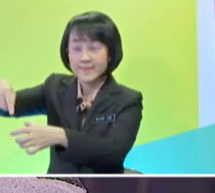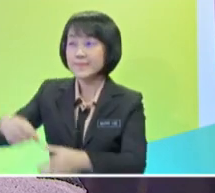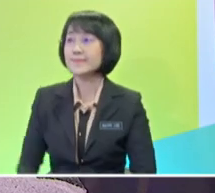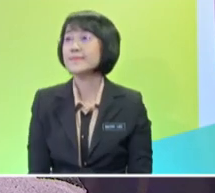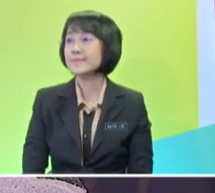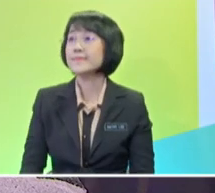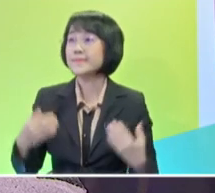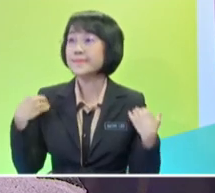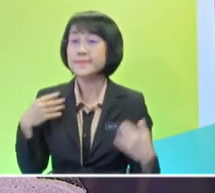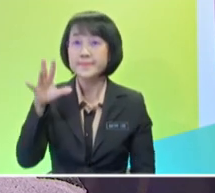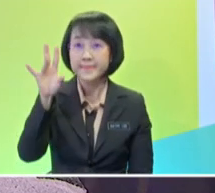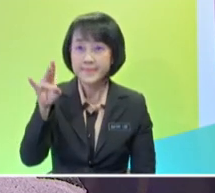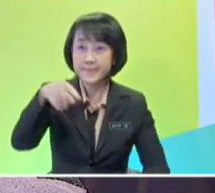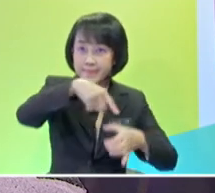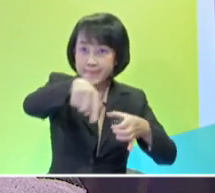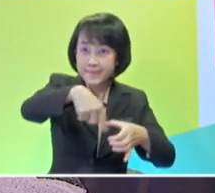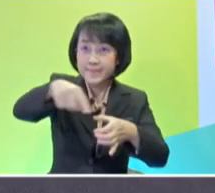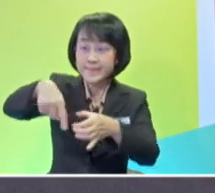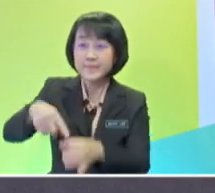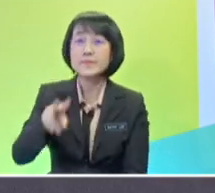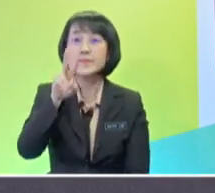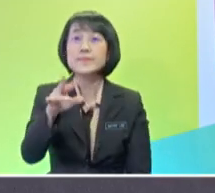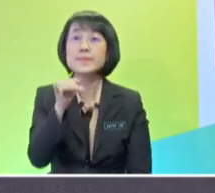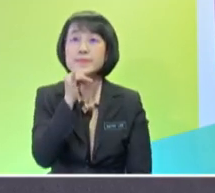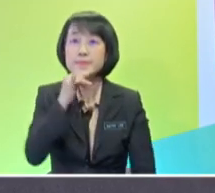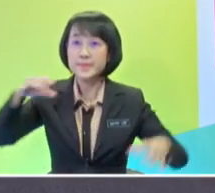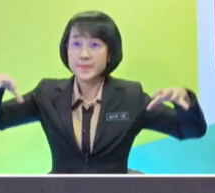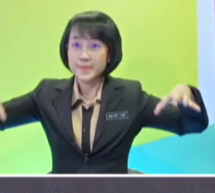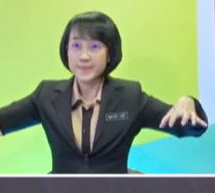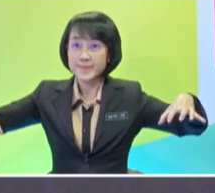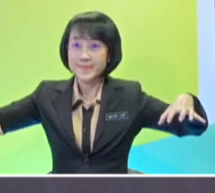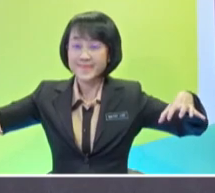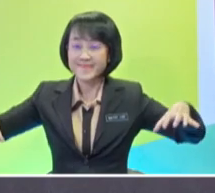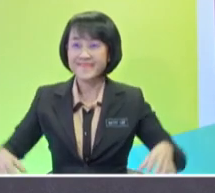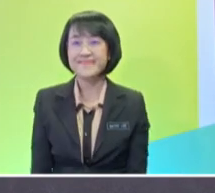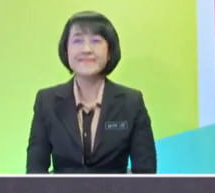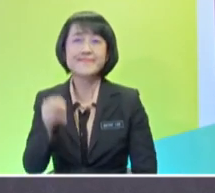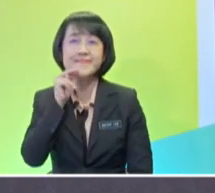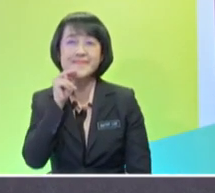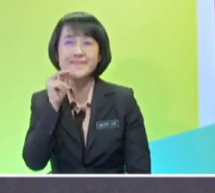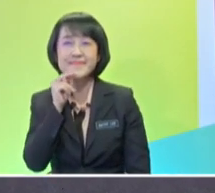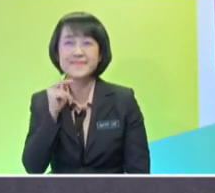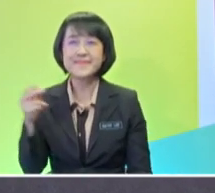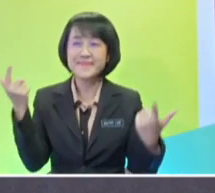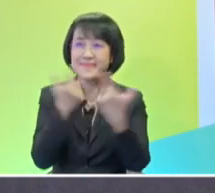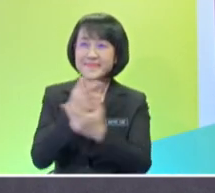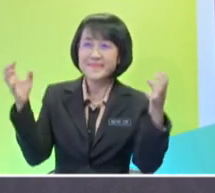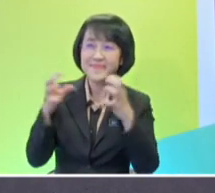kita di tujuh lubang dan juga duel ibu di ujungnya ayanisa gaduh dengan saya tadi itu